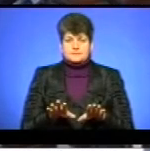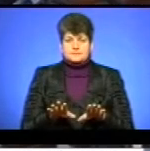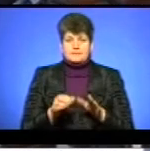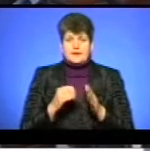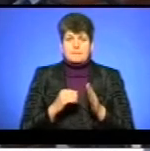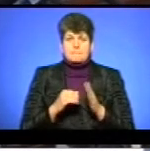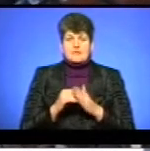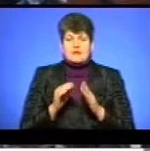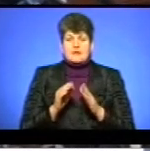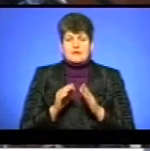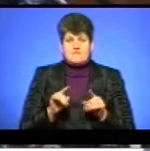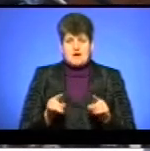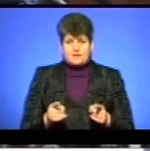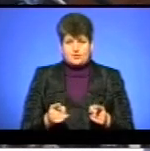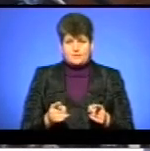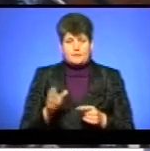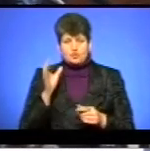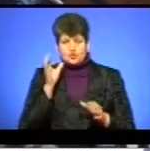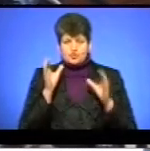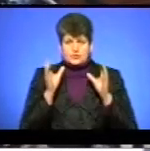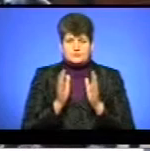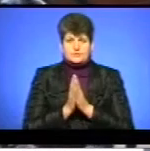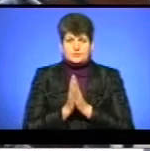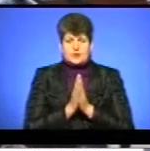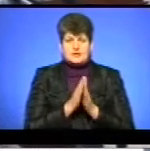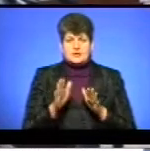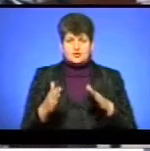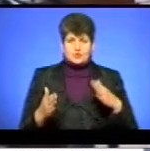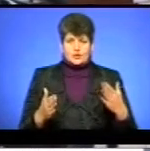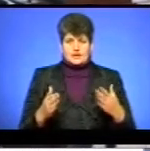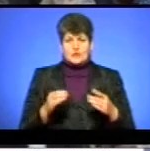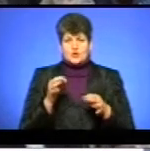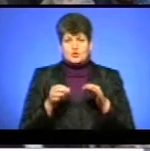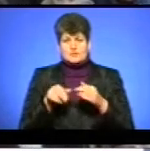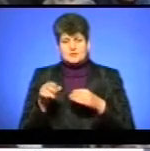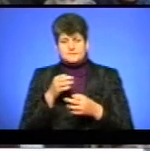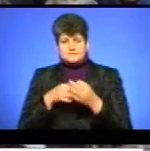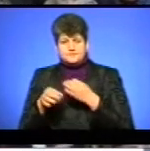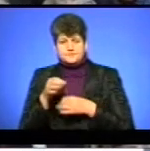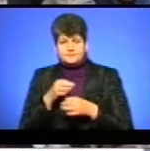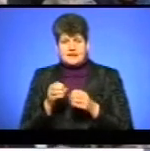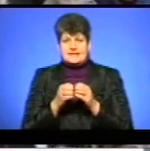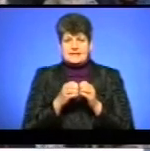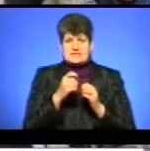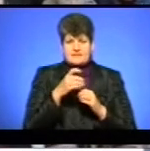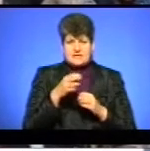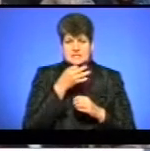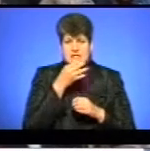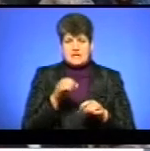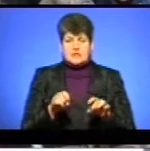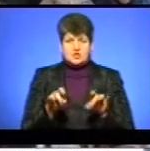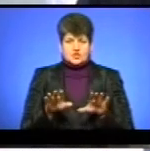вартою. Заслухавши клопотання сторін, судді пішли у дорадчу кімнату. За 10 хвилин вони оголосили